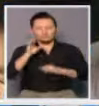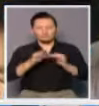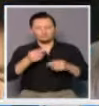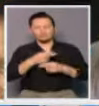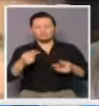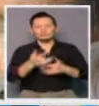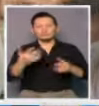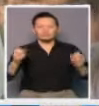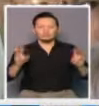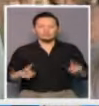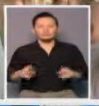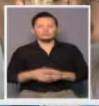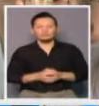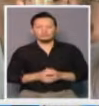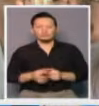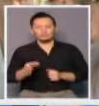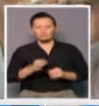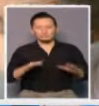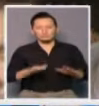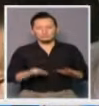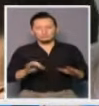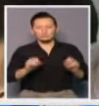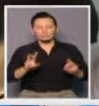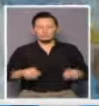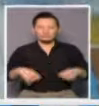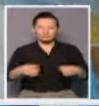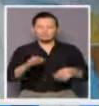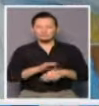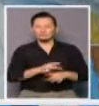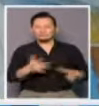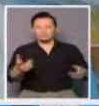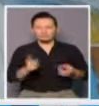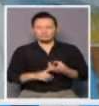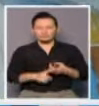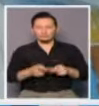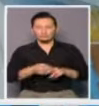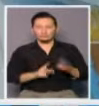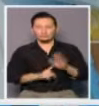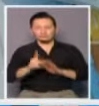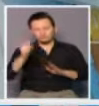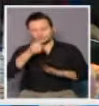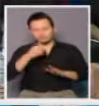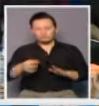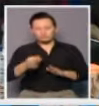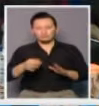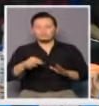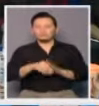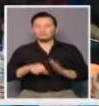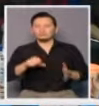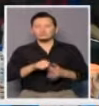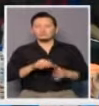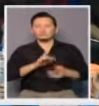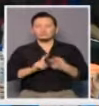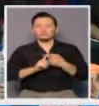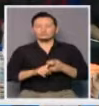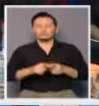вопросы эпидемиологической ситуации в области, пути передачи и профилактики заболевания. С начала года в области ВИЧ-инфекции заразились